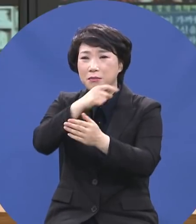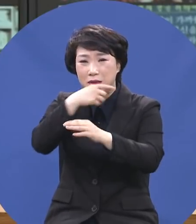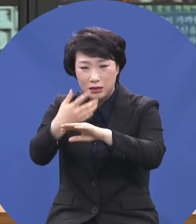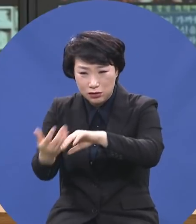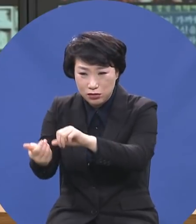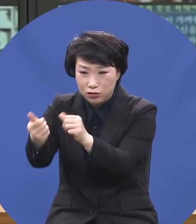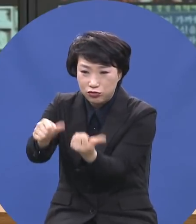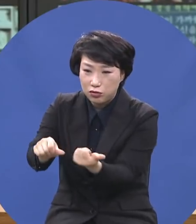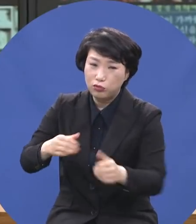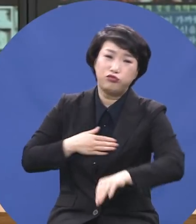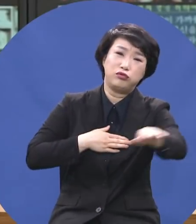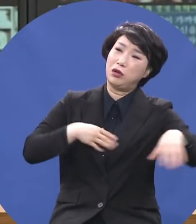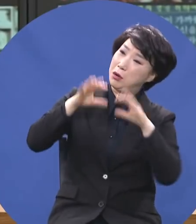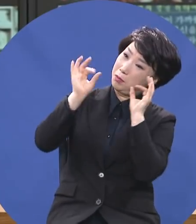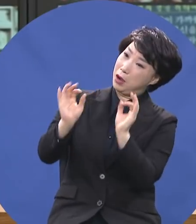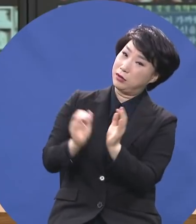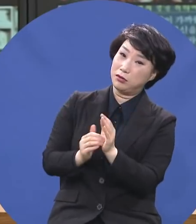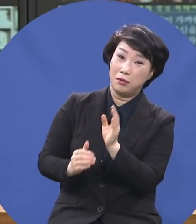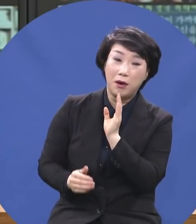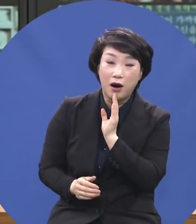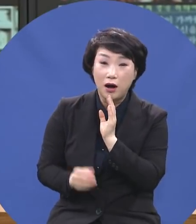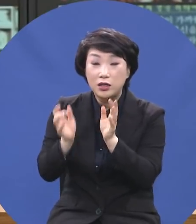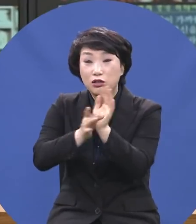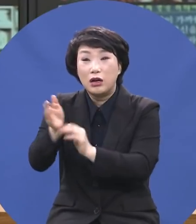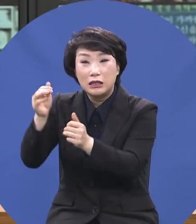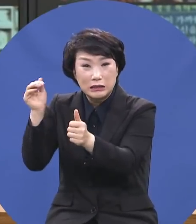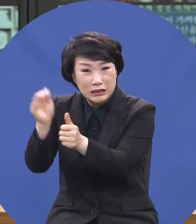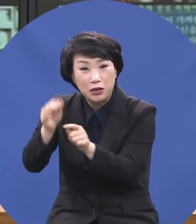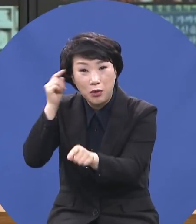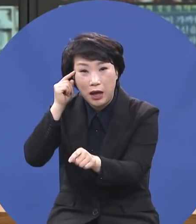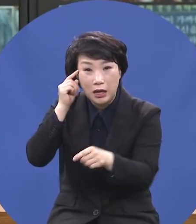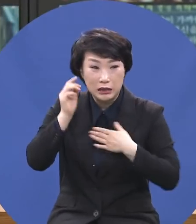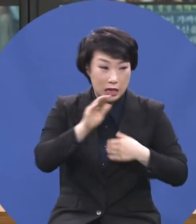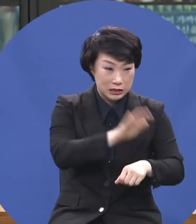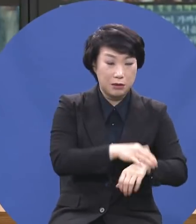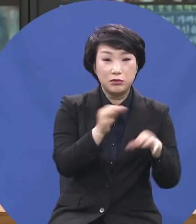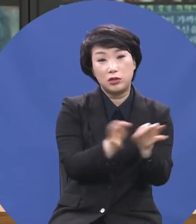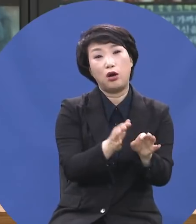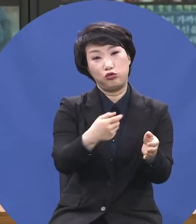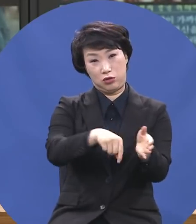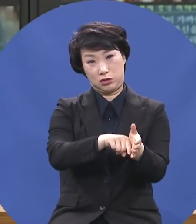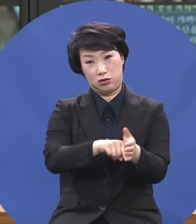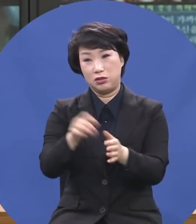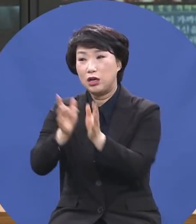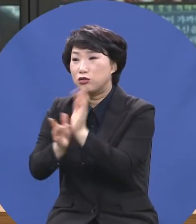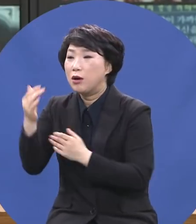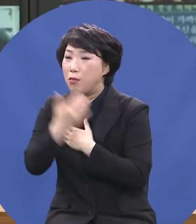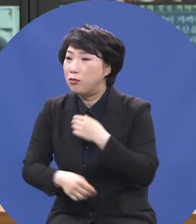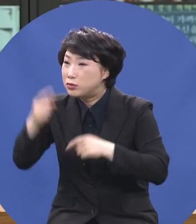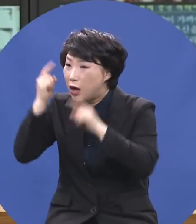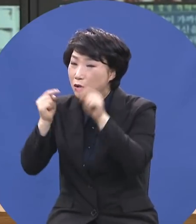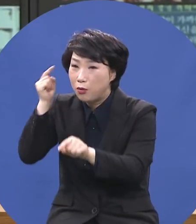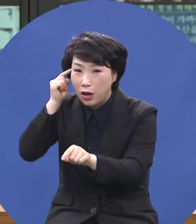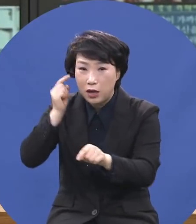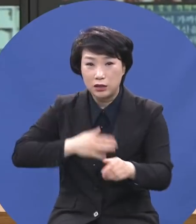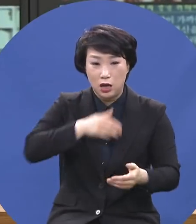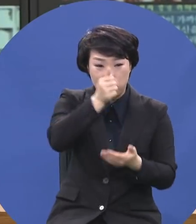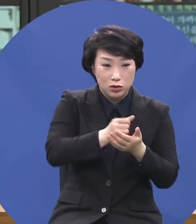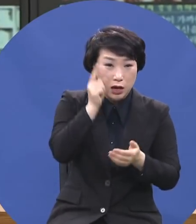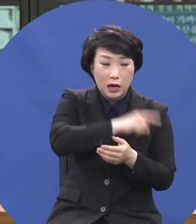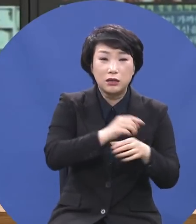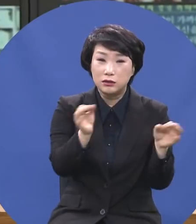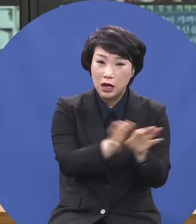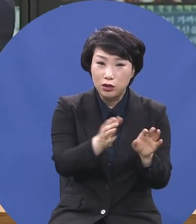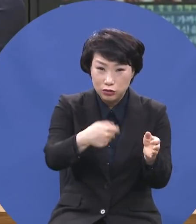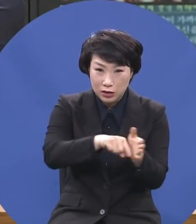흘려 죽으신 것을 봤는데, 그가 찔리면 내 허물을 도말시키고, 그가 상하면 내 죄악을